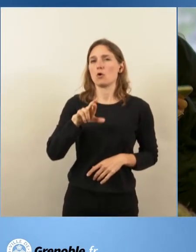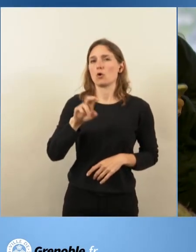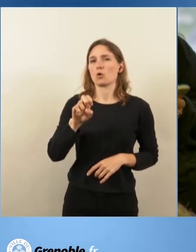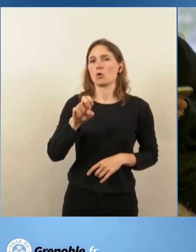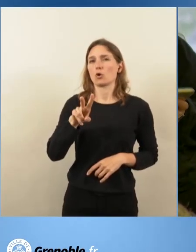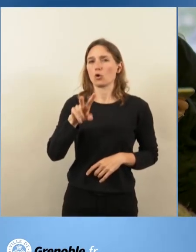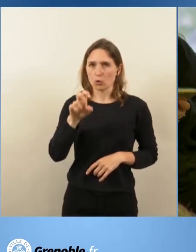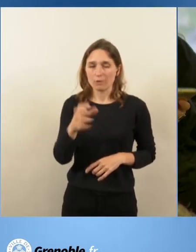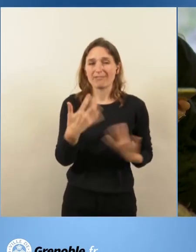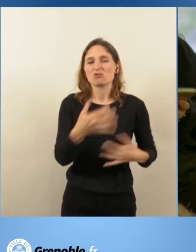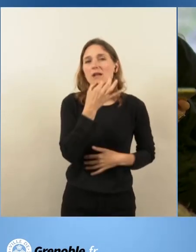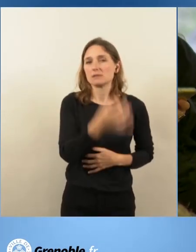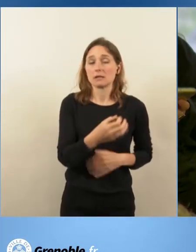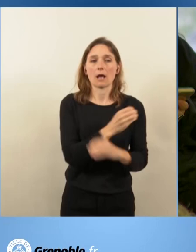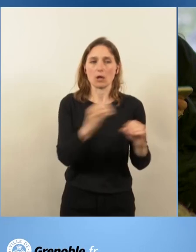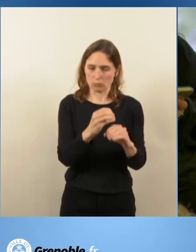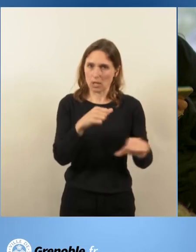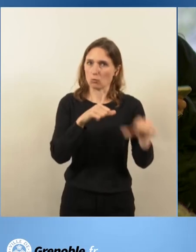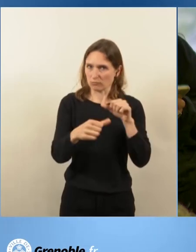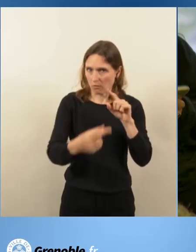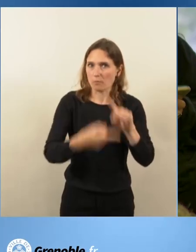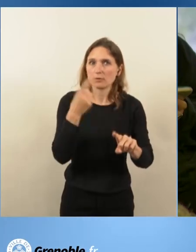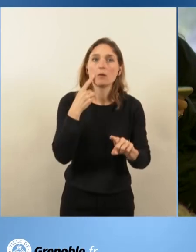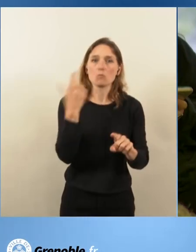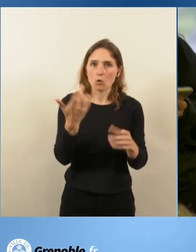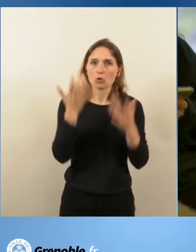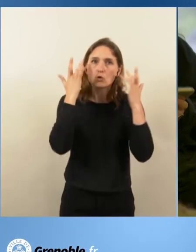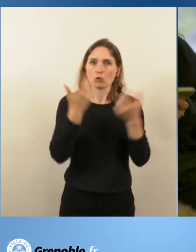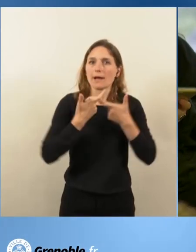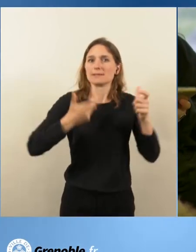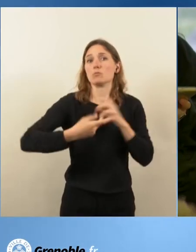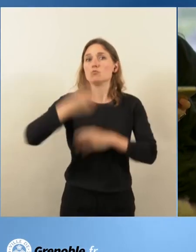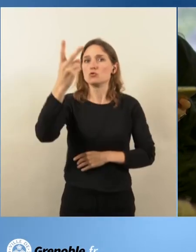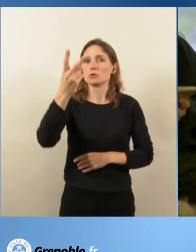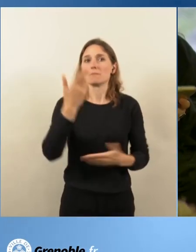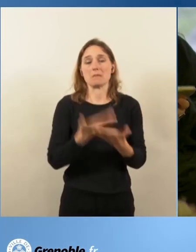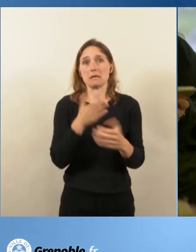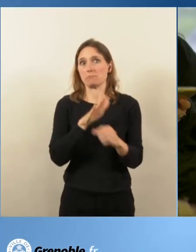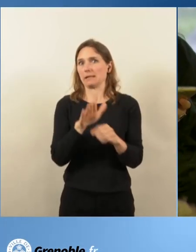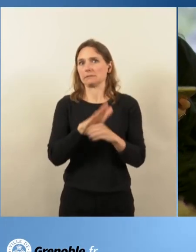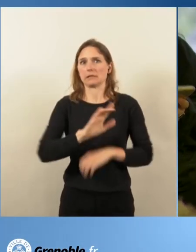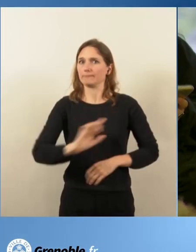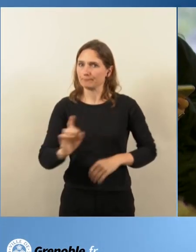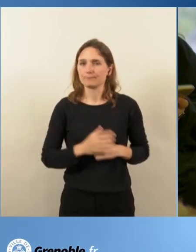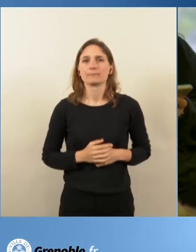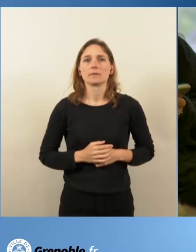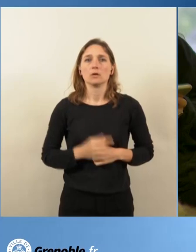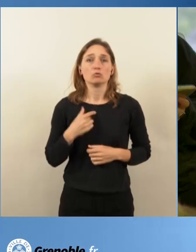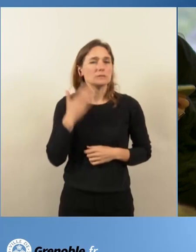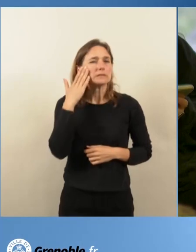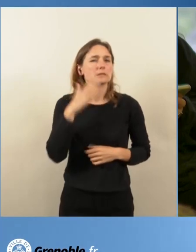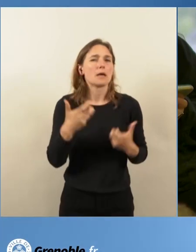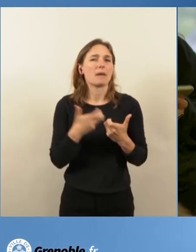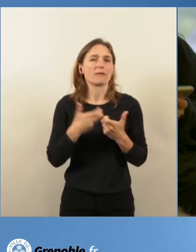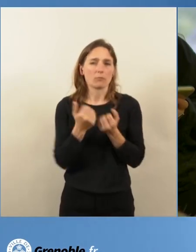est une condition nécessaire pour rendre la culture plus accessible ce n'est pas une condition suffisante nous savons par exemple que